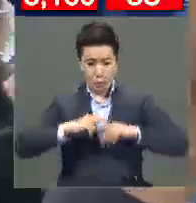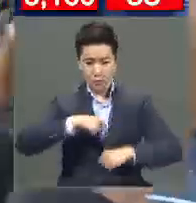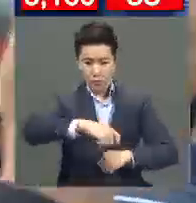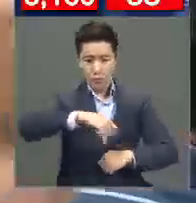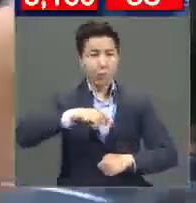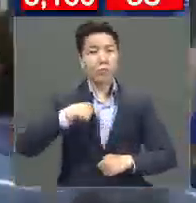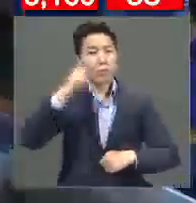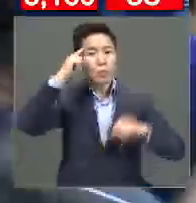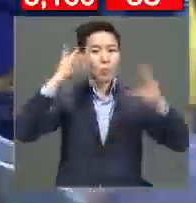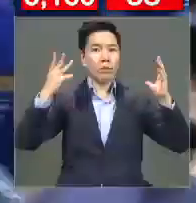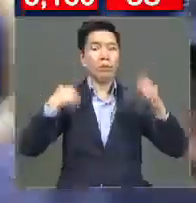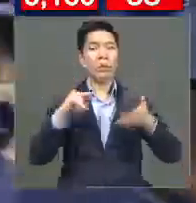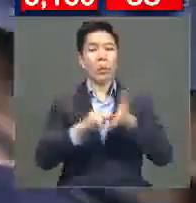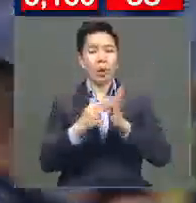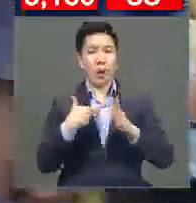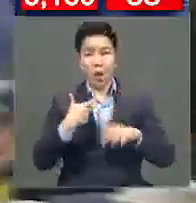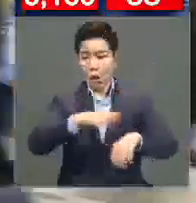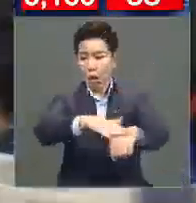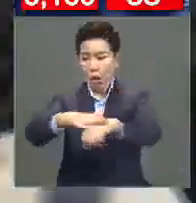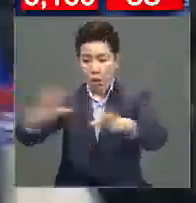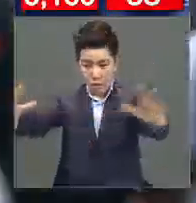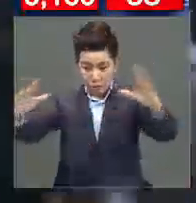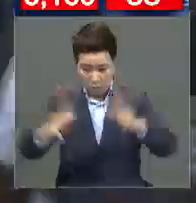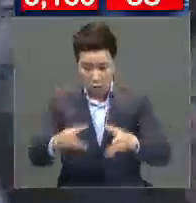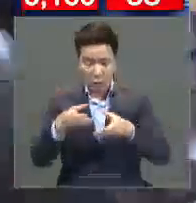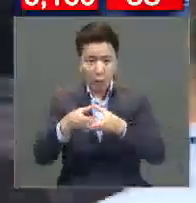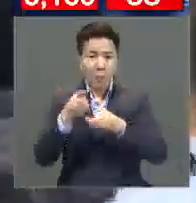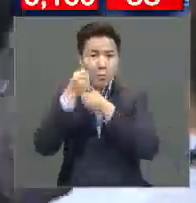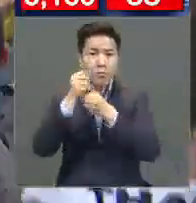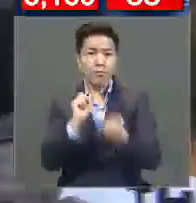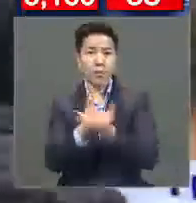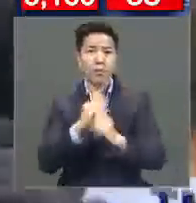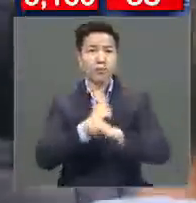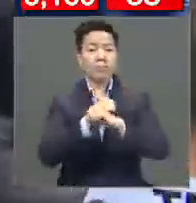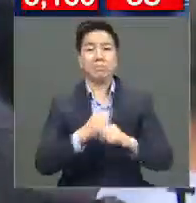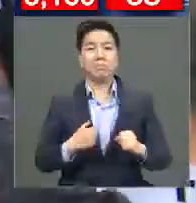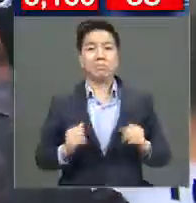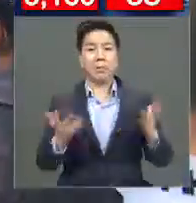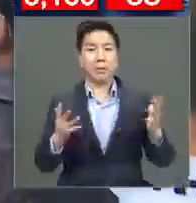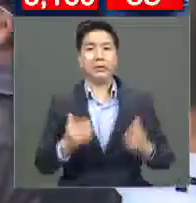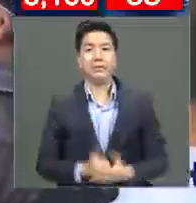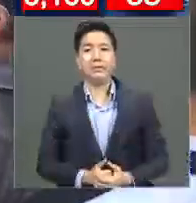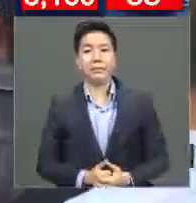วก็ยืนยันว่าไม่มีการรวบรวมการจัดตั้งม็อบเพื่อไปต่อต้านใคร